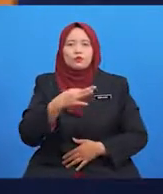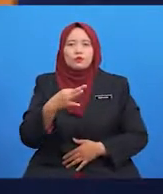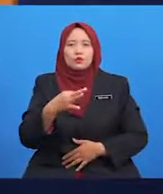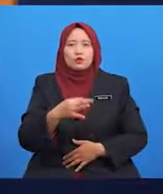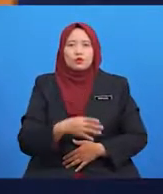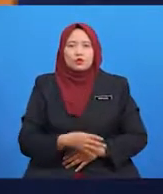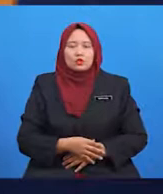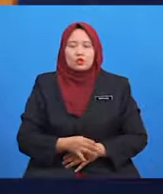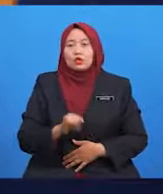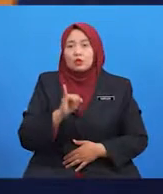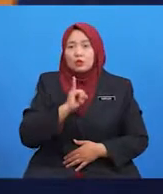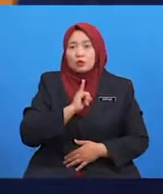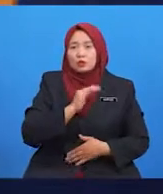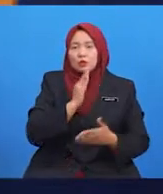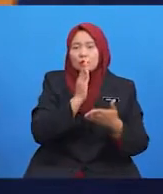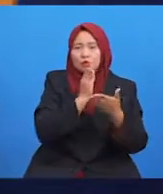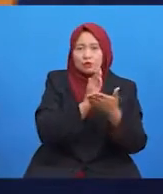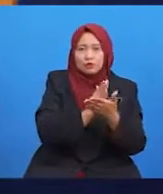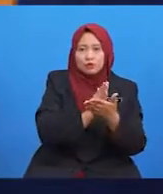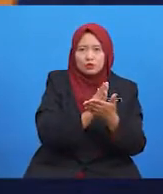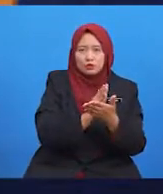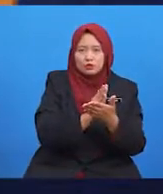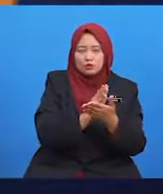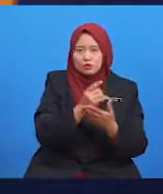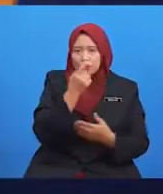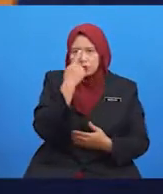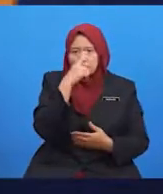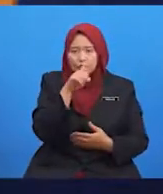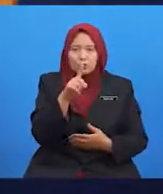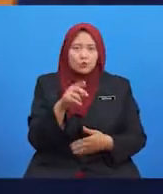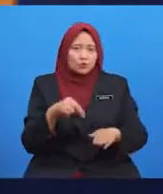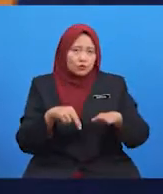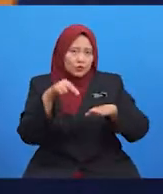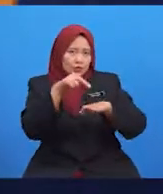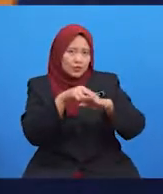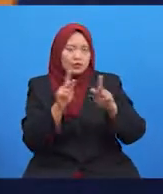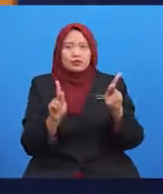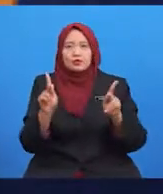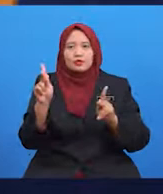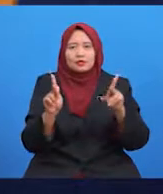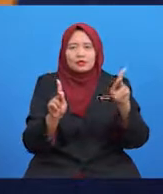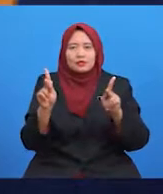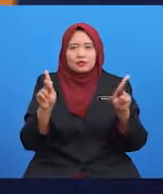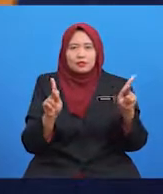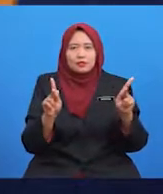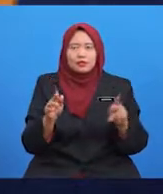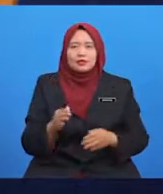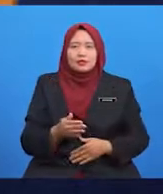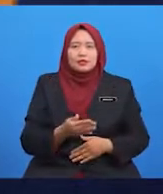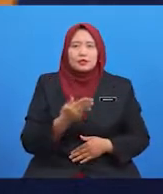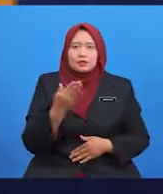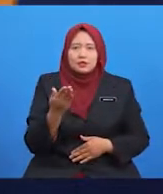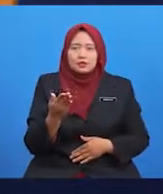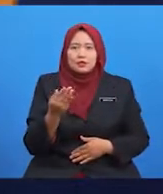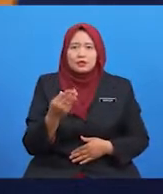Sesekali aku berhenti mempelawanya menaiki kereta. Dia memberikan salam,